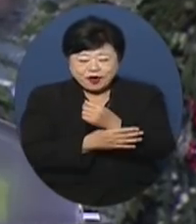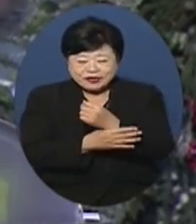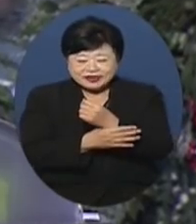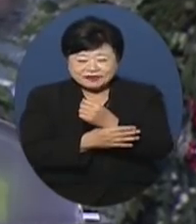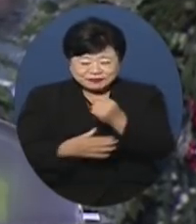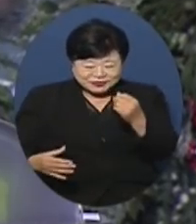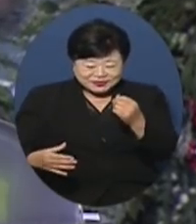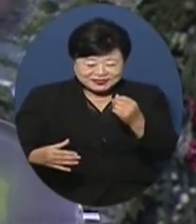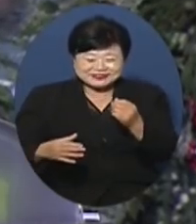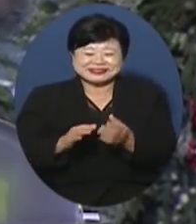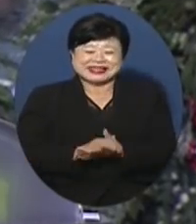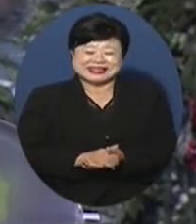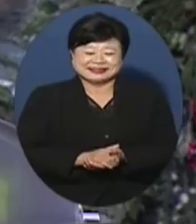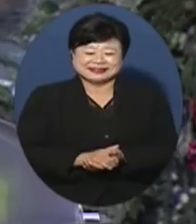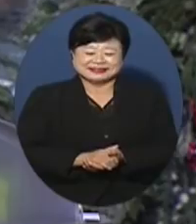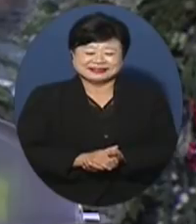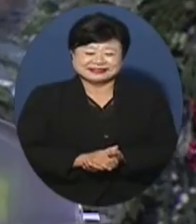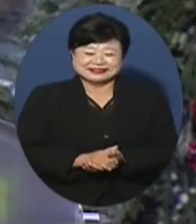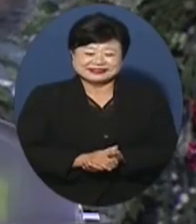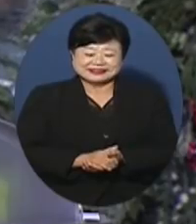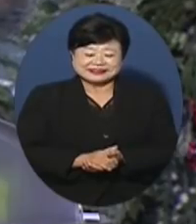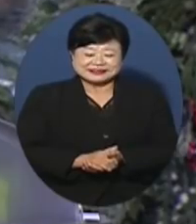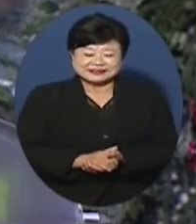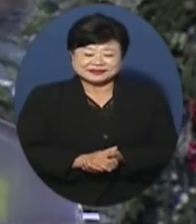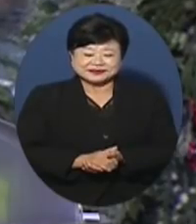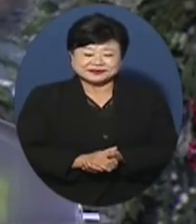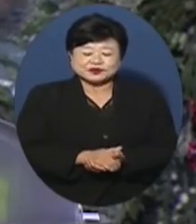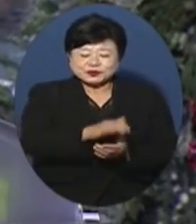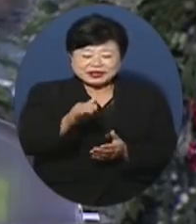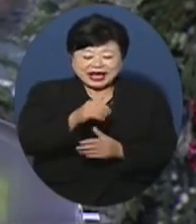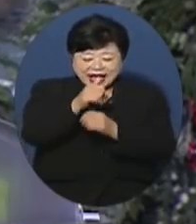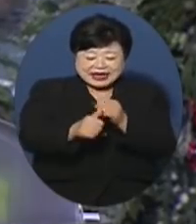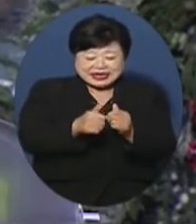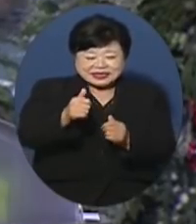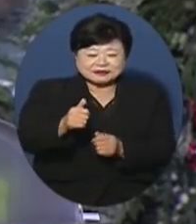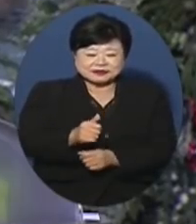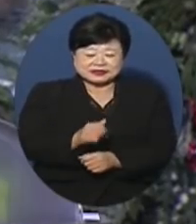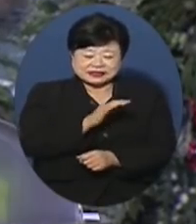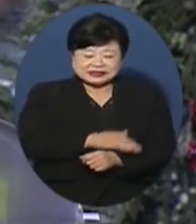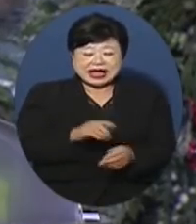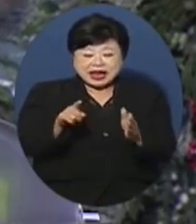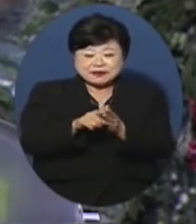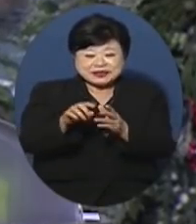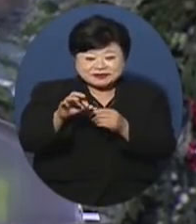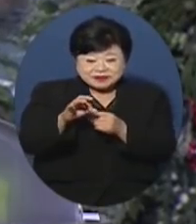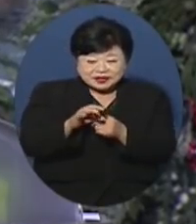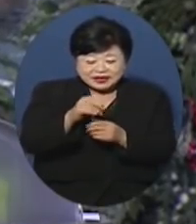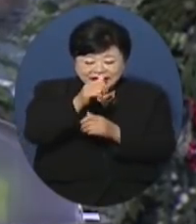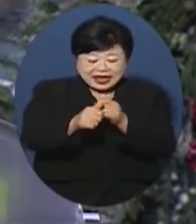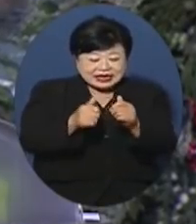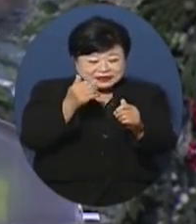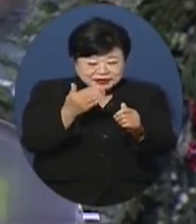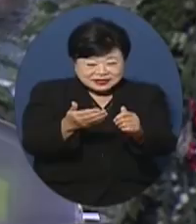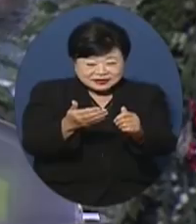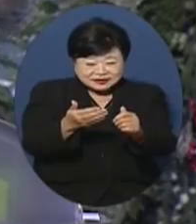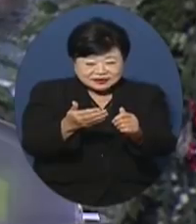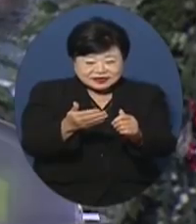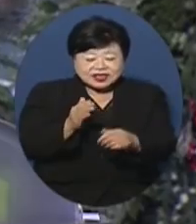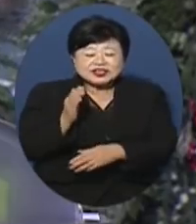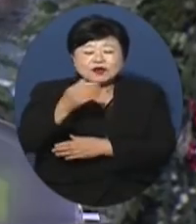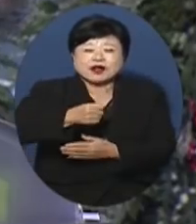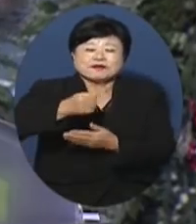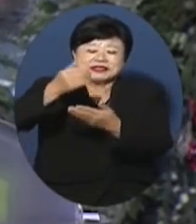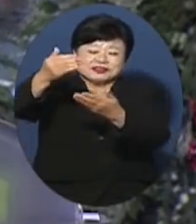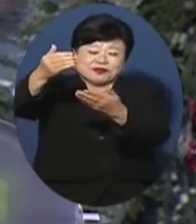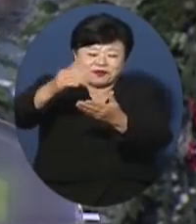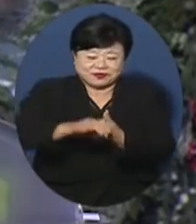모든 것들이 풀어졌습니다. 우리가 하나님을 찬양하면 하나님께서 영광을